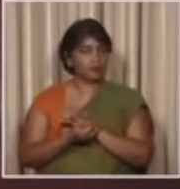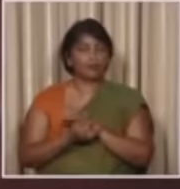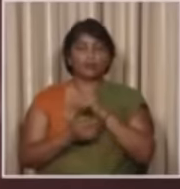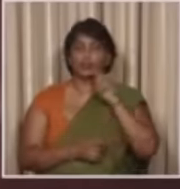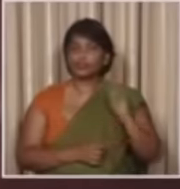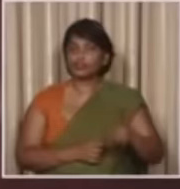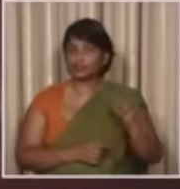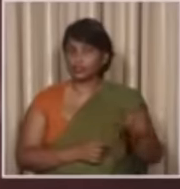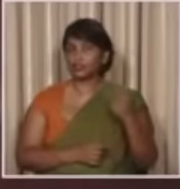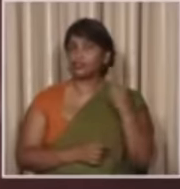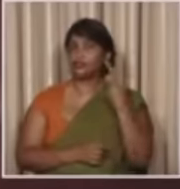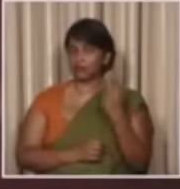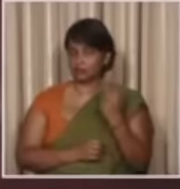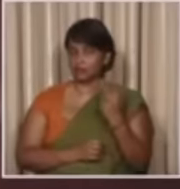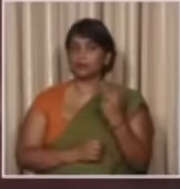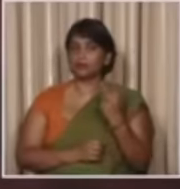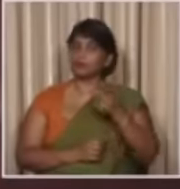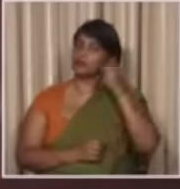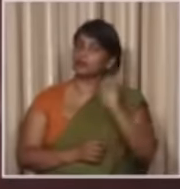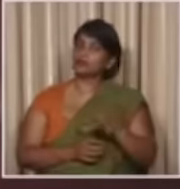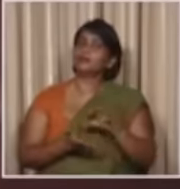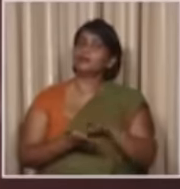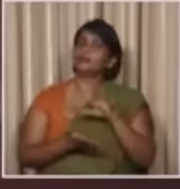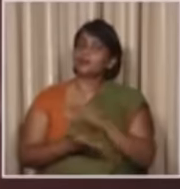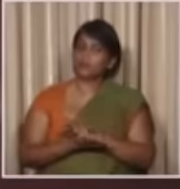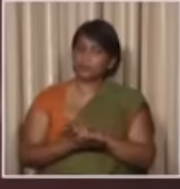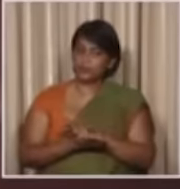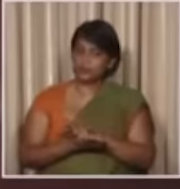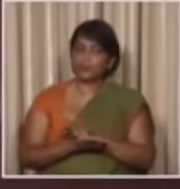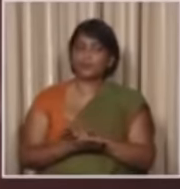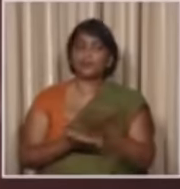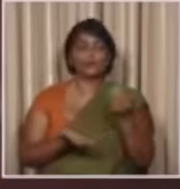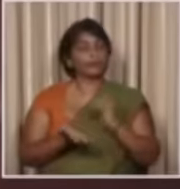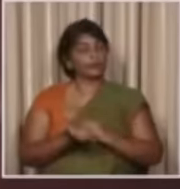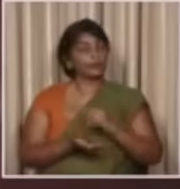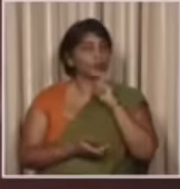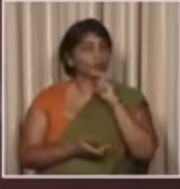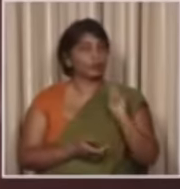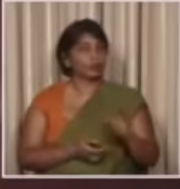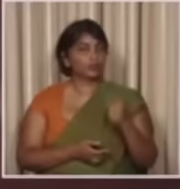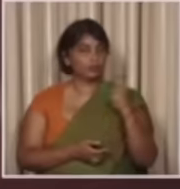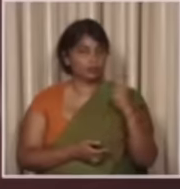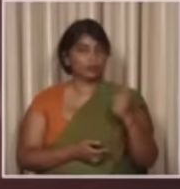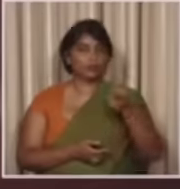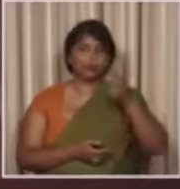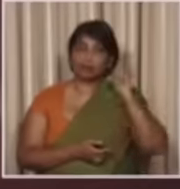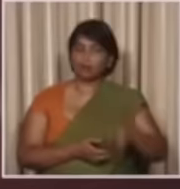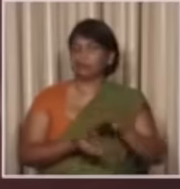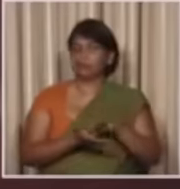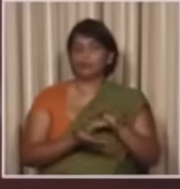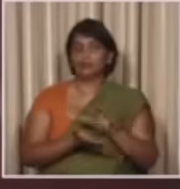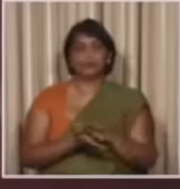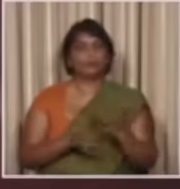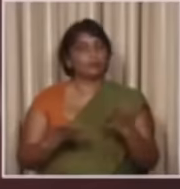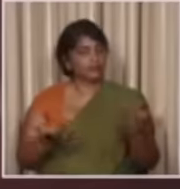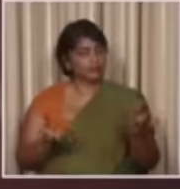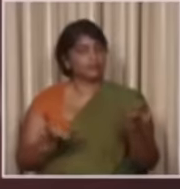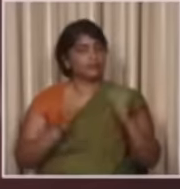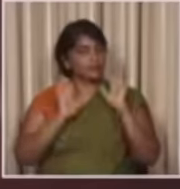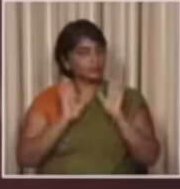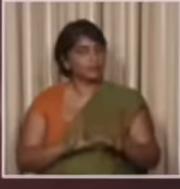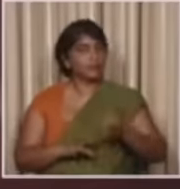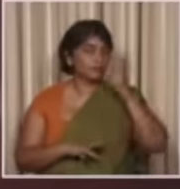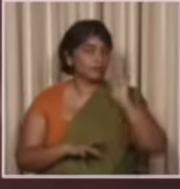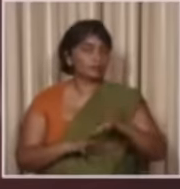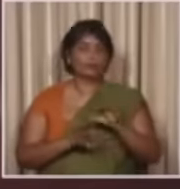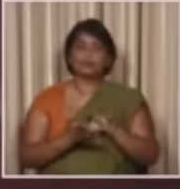විනිසුරුවරු දෙපළක් තීන්දුවක් දීලා තියෙනවා. තව විනිසුරුවරයෙක් තීන්දුවක් දීලා නැහැ. එහෙම තීන්දුවක්